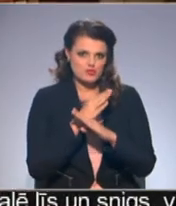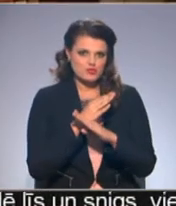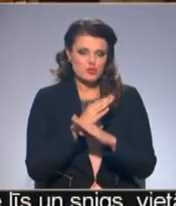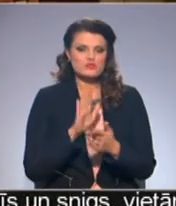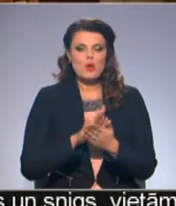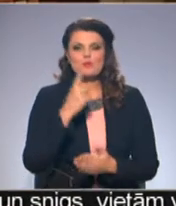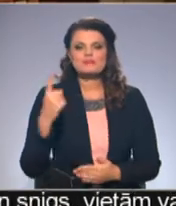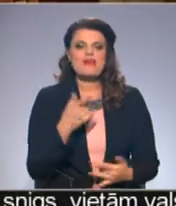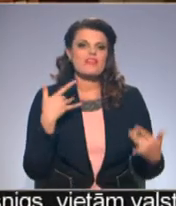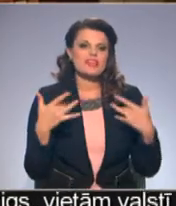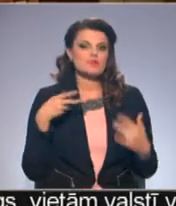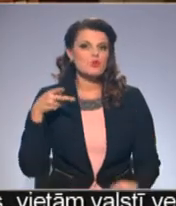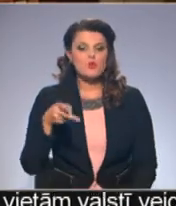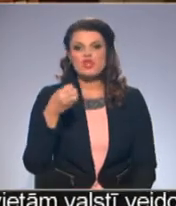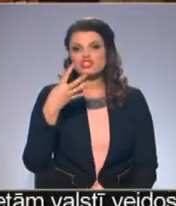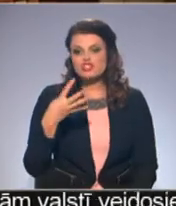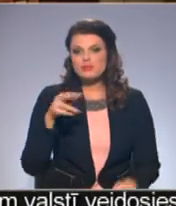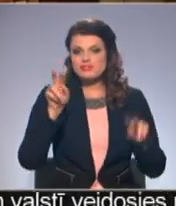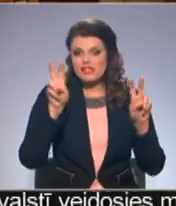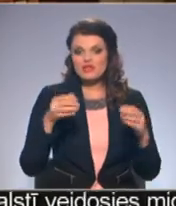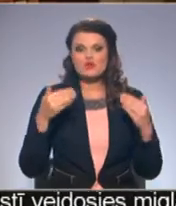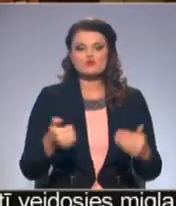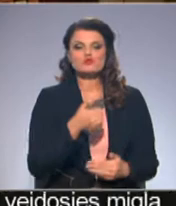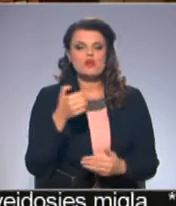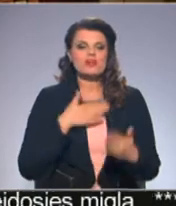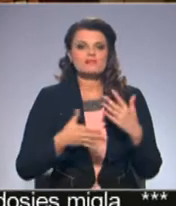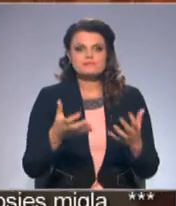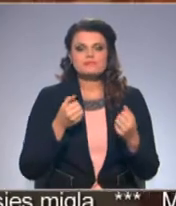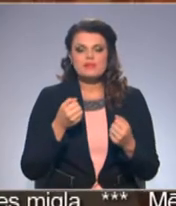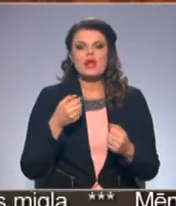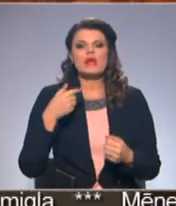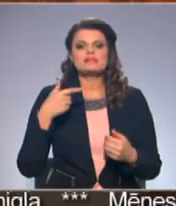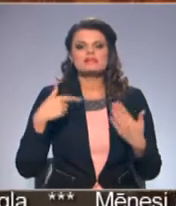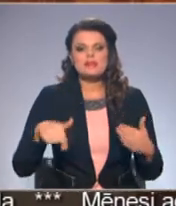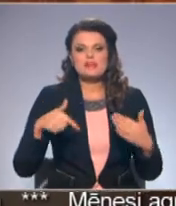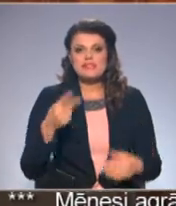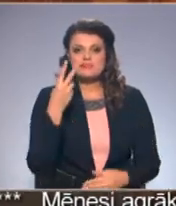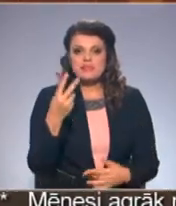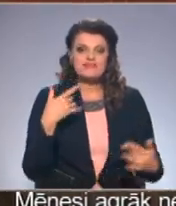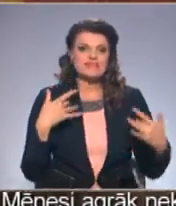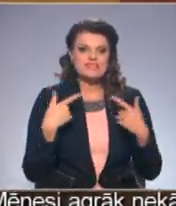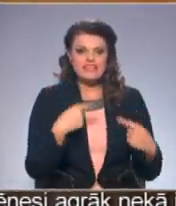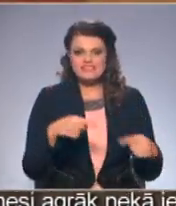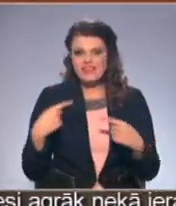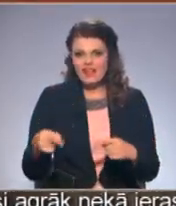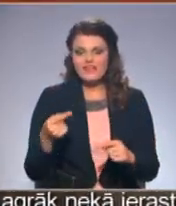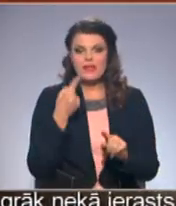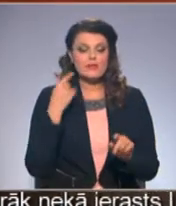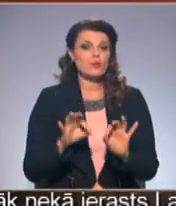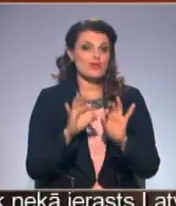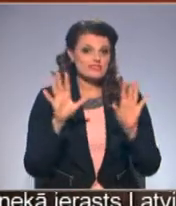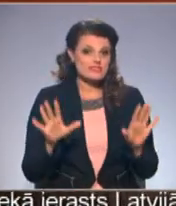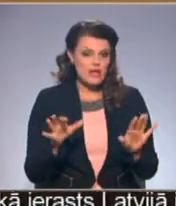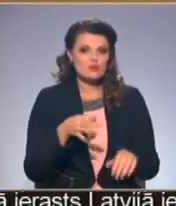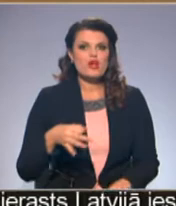Uz gada izrādes 2014 titulu šogad pretendē 72 iestudējumi. Reģionālās skates tikko ir sākušās,